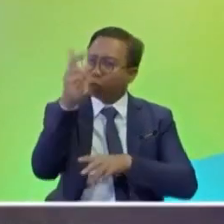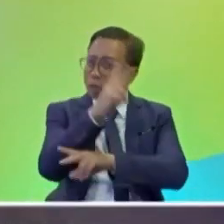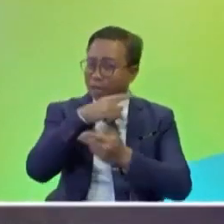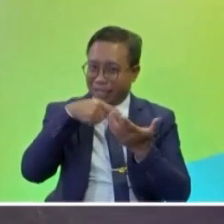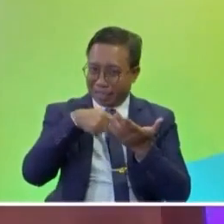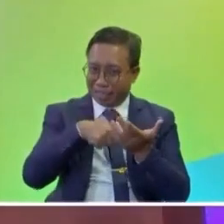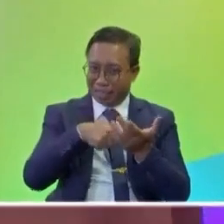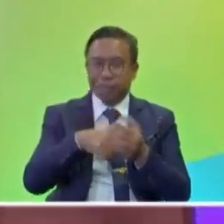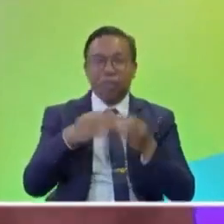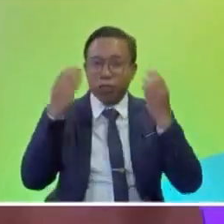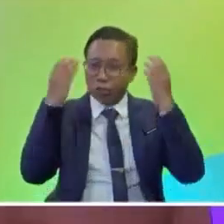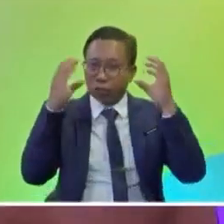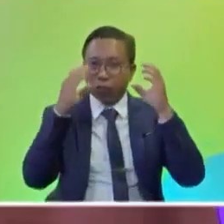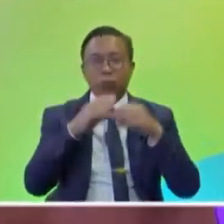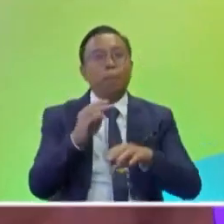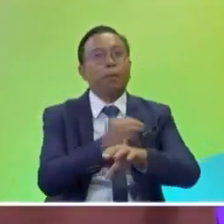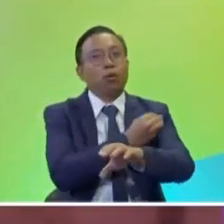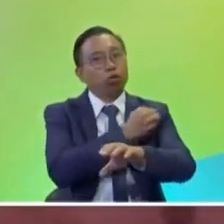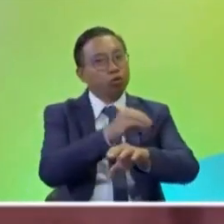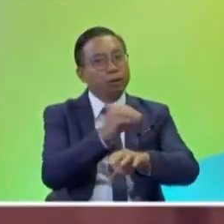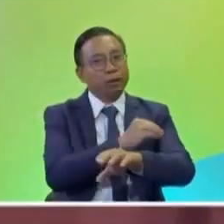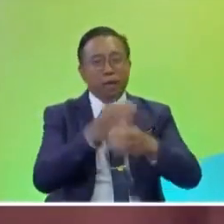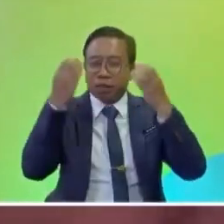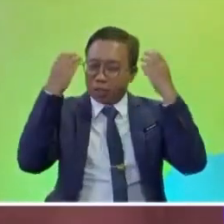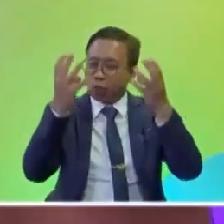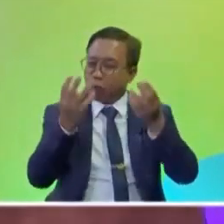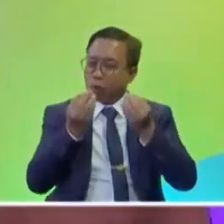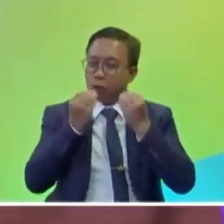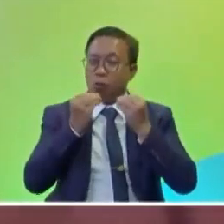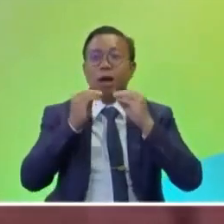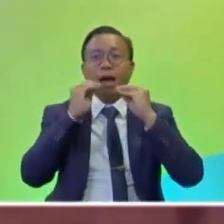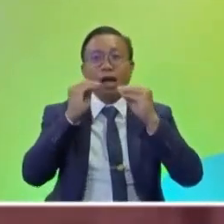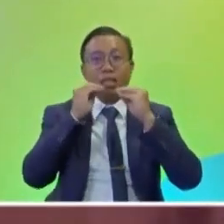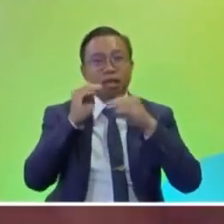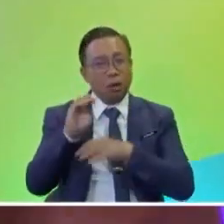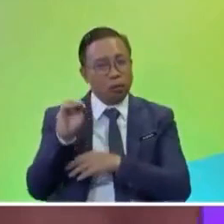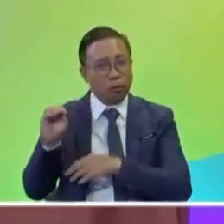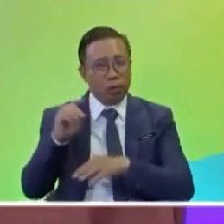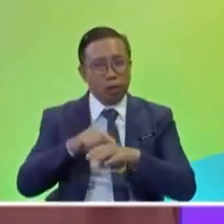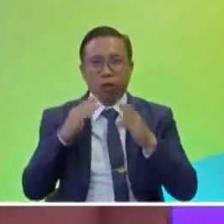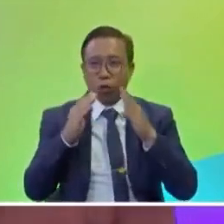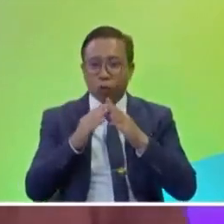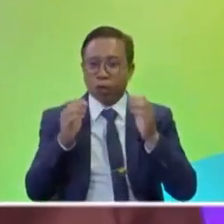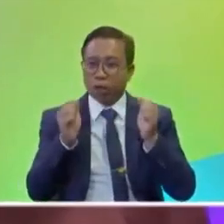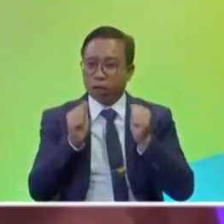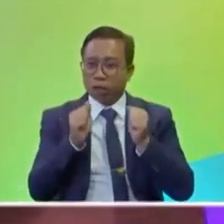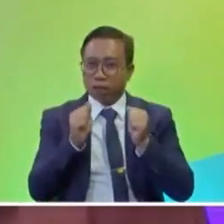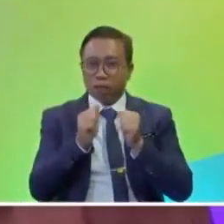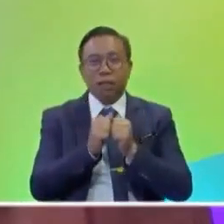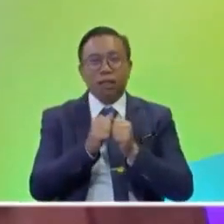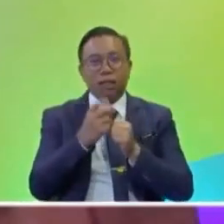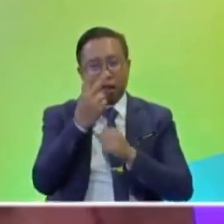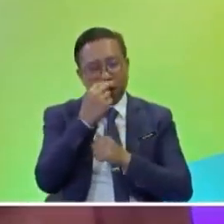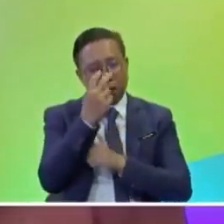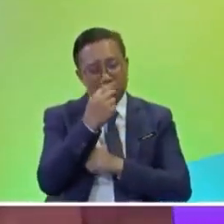untuk subjek cikgu ni, muzik. Cikgu nak ajar murid-murid di rumah dengan Din, dengan murid seorang lagi yang nangis tadi